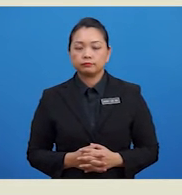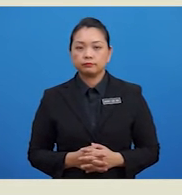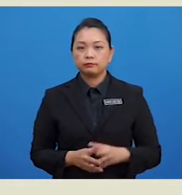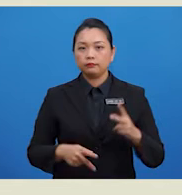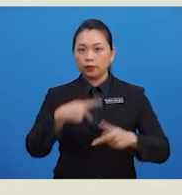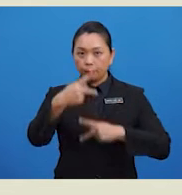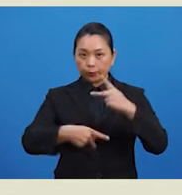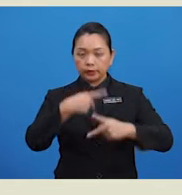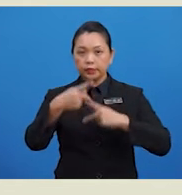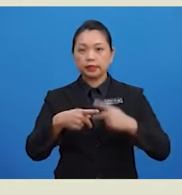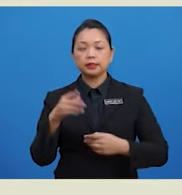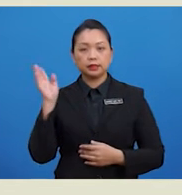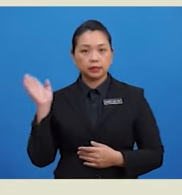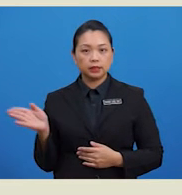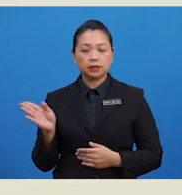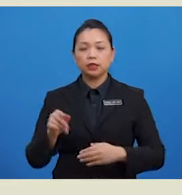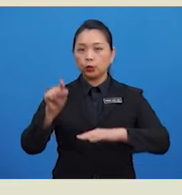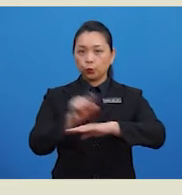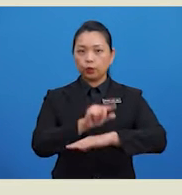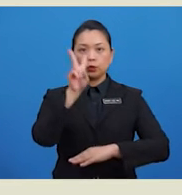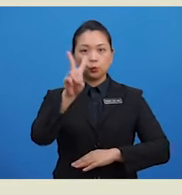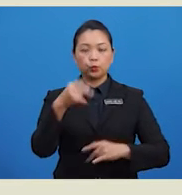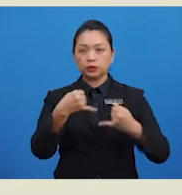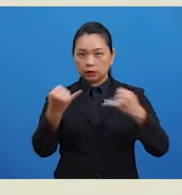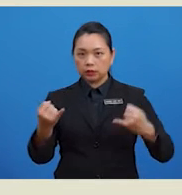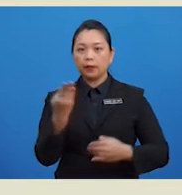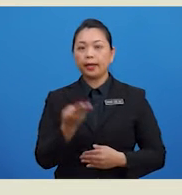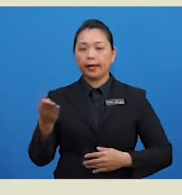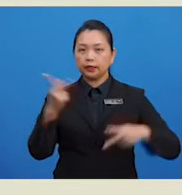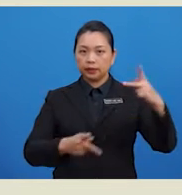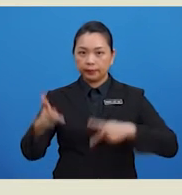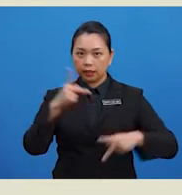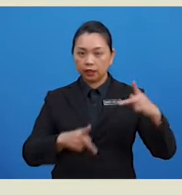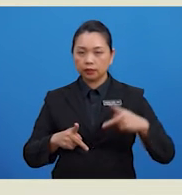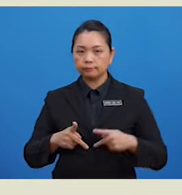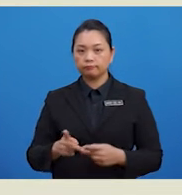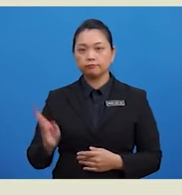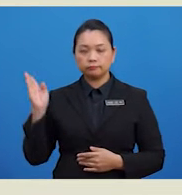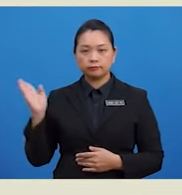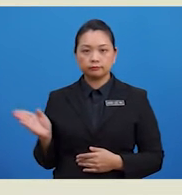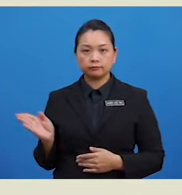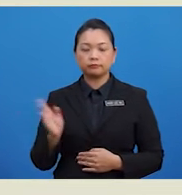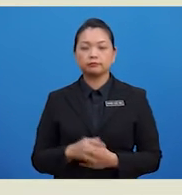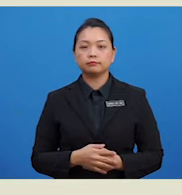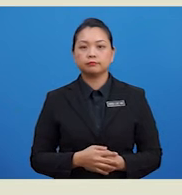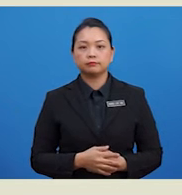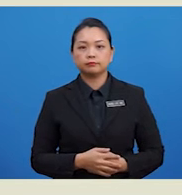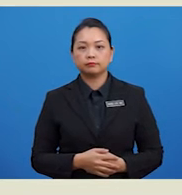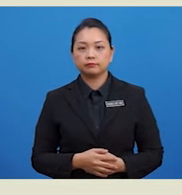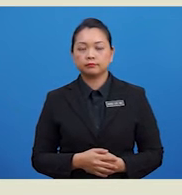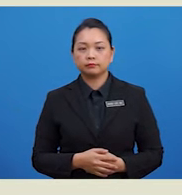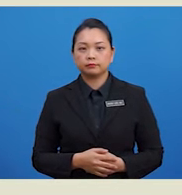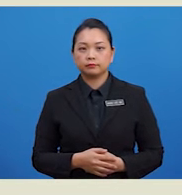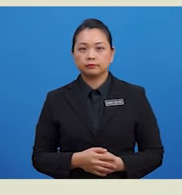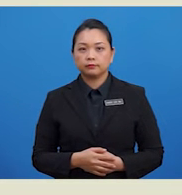Proses fumigasi ini menggunakan dua jenis bahan kimia, iaitu kalium permanganat dan cecair